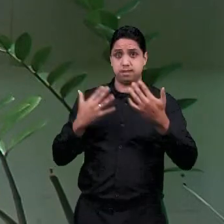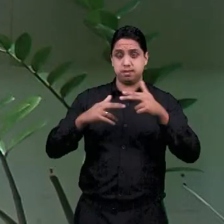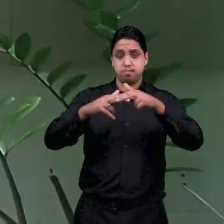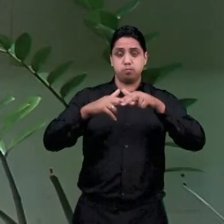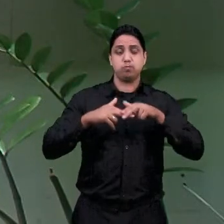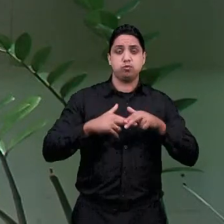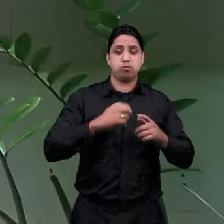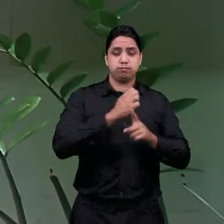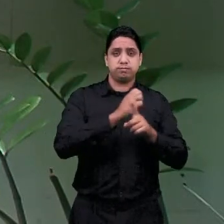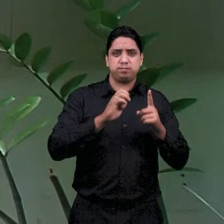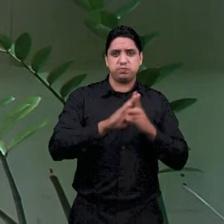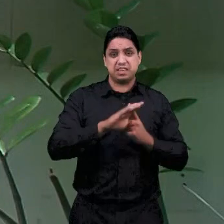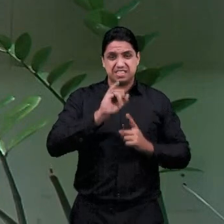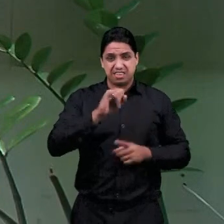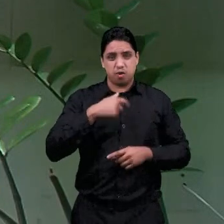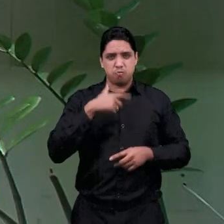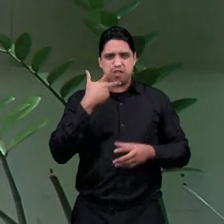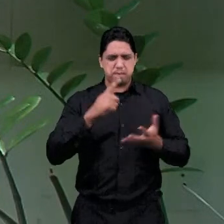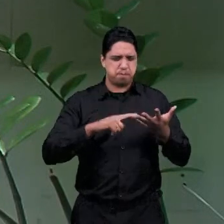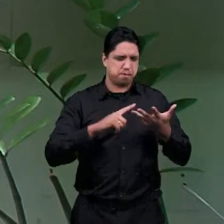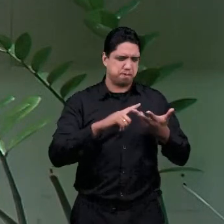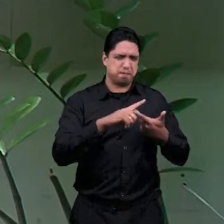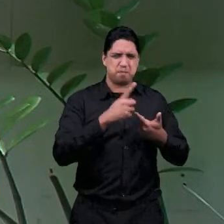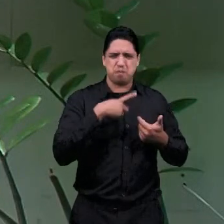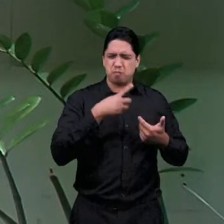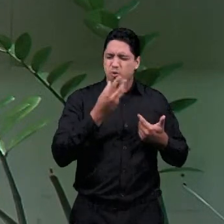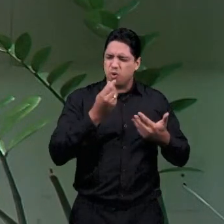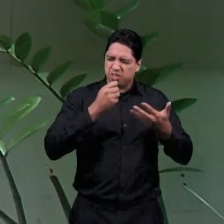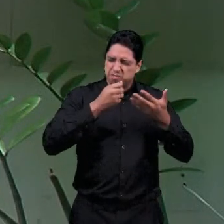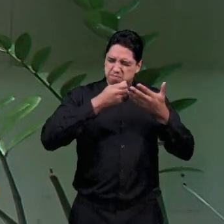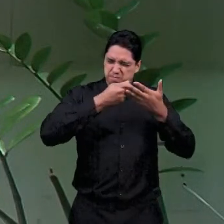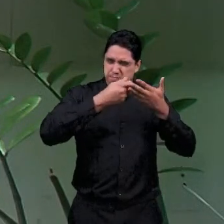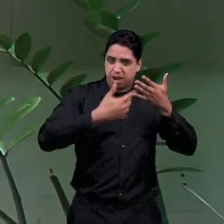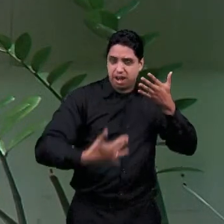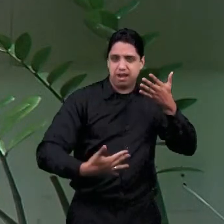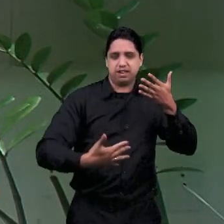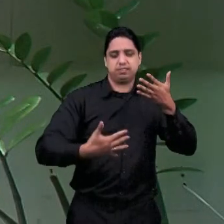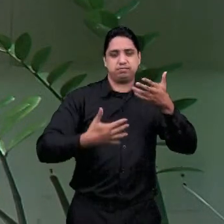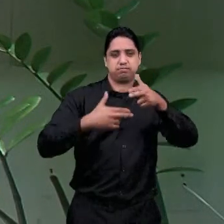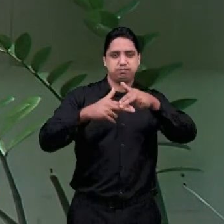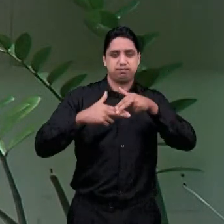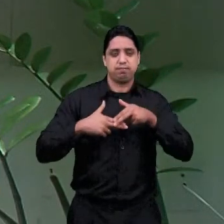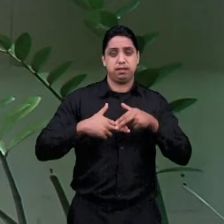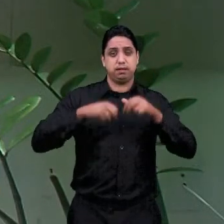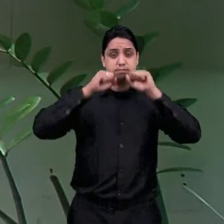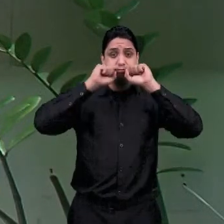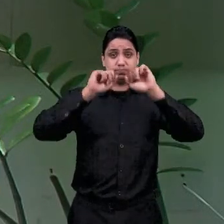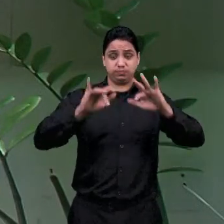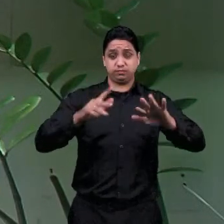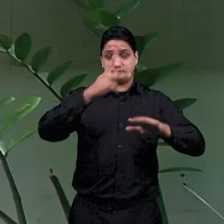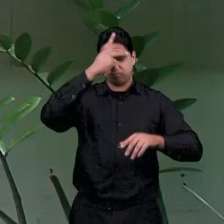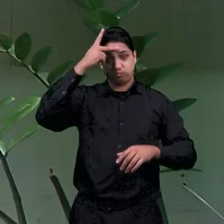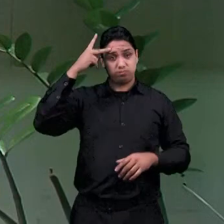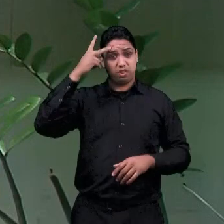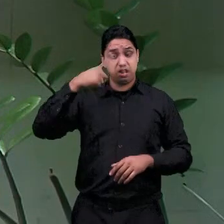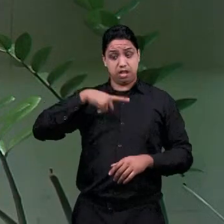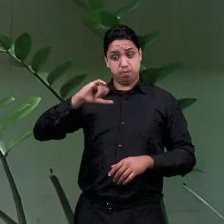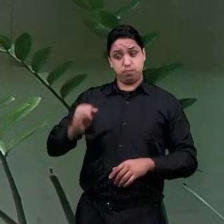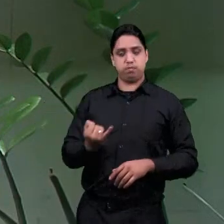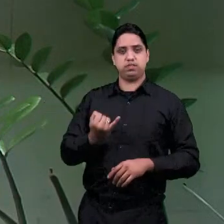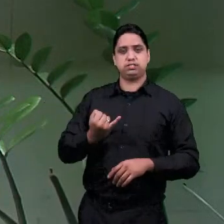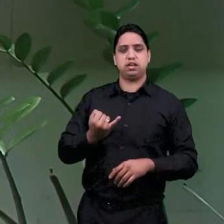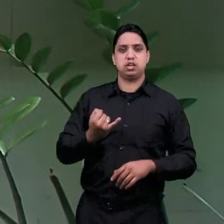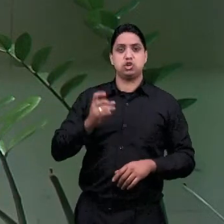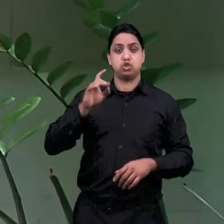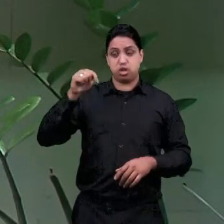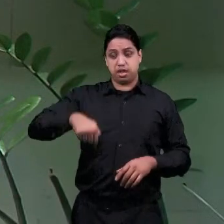biblique dominicale. Si nous allions parler ici, on prendrait une journée entière. Les bénédictions, pas seulement au